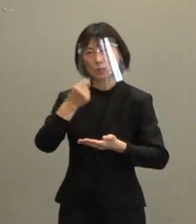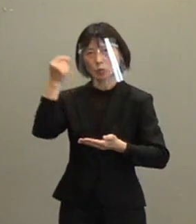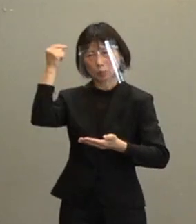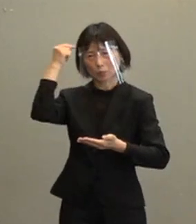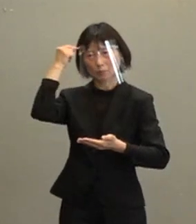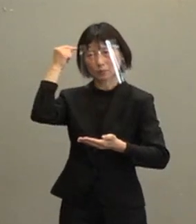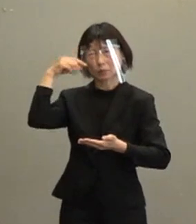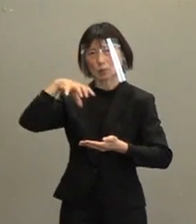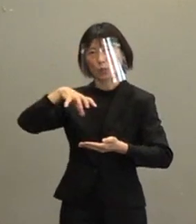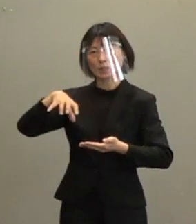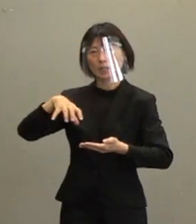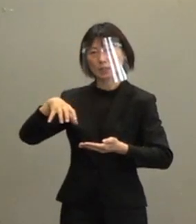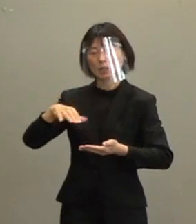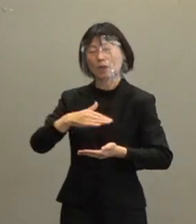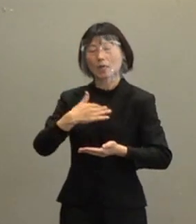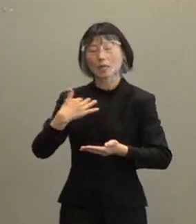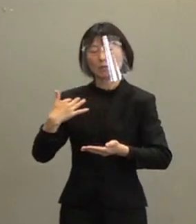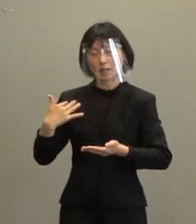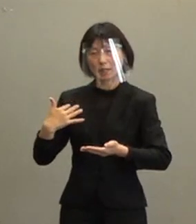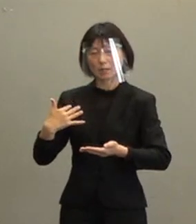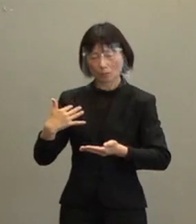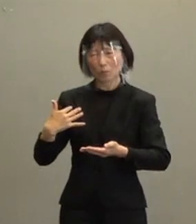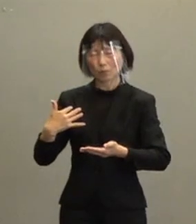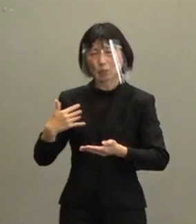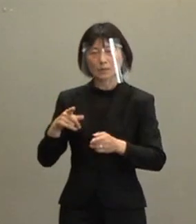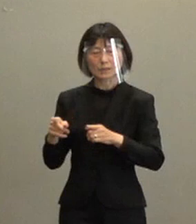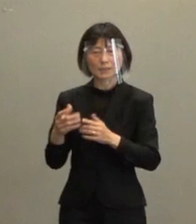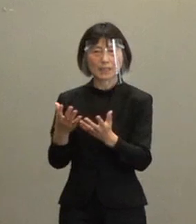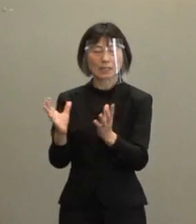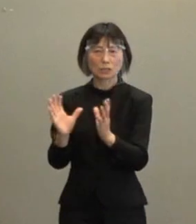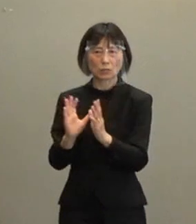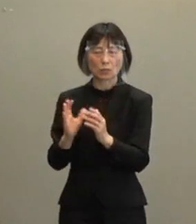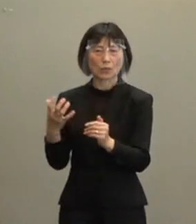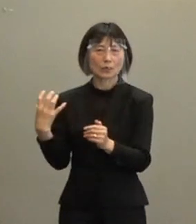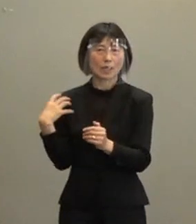ますので、そのあたりは我々地方自治体の役割だろうというふうに思います。